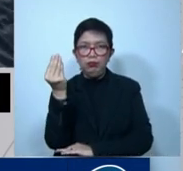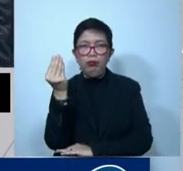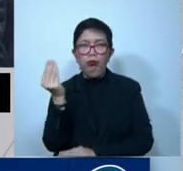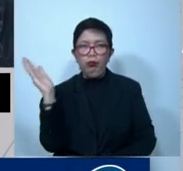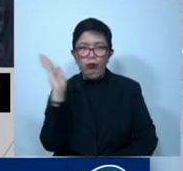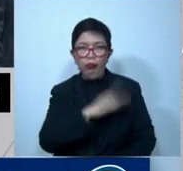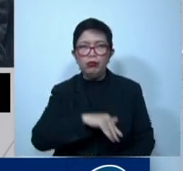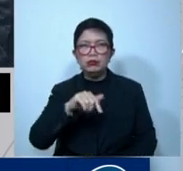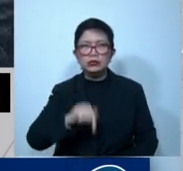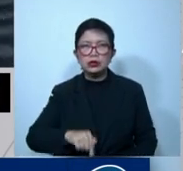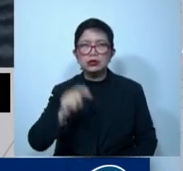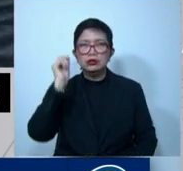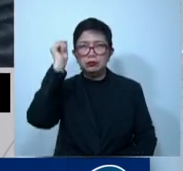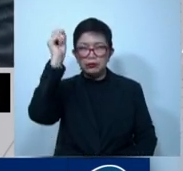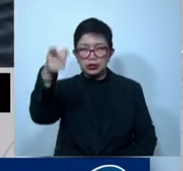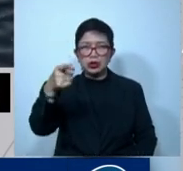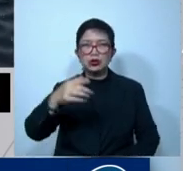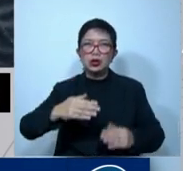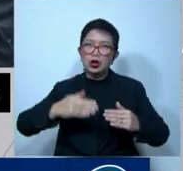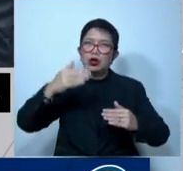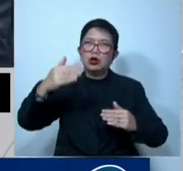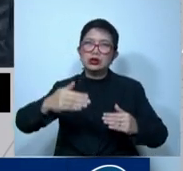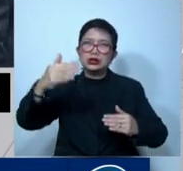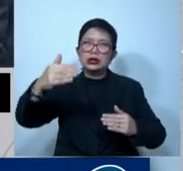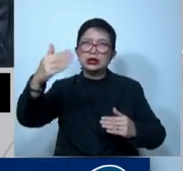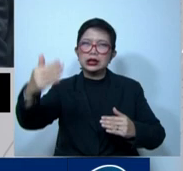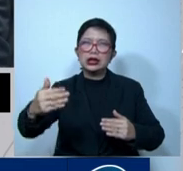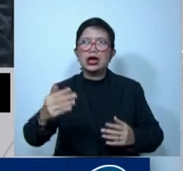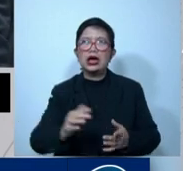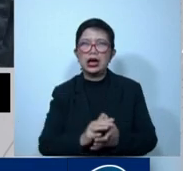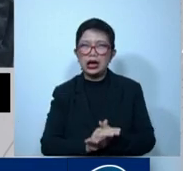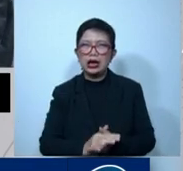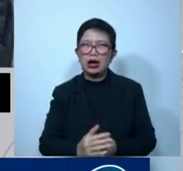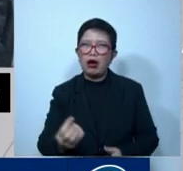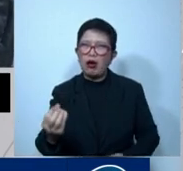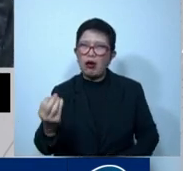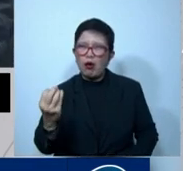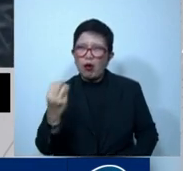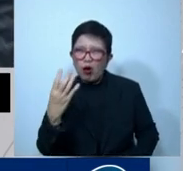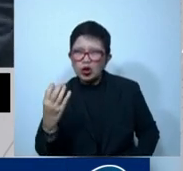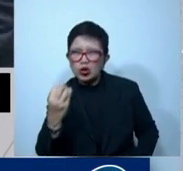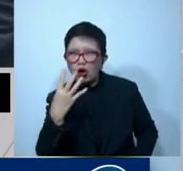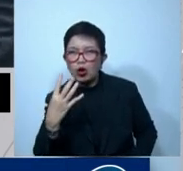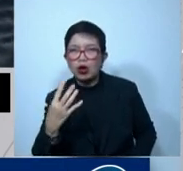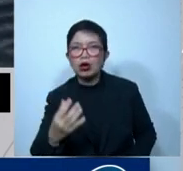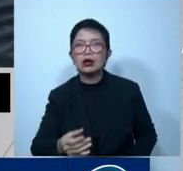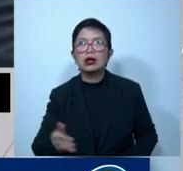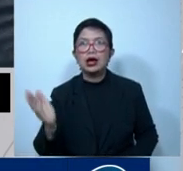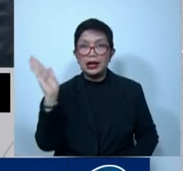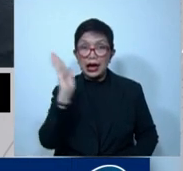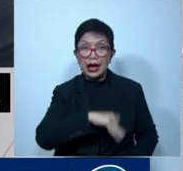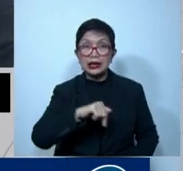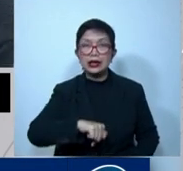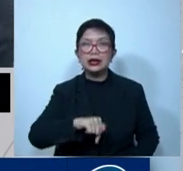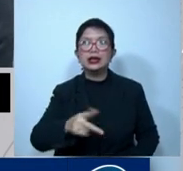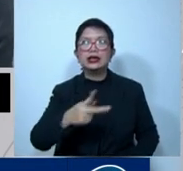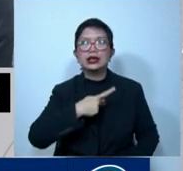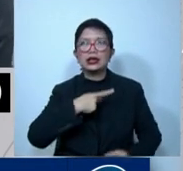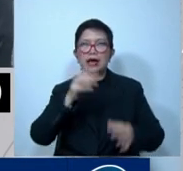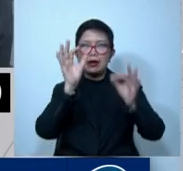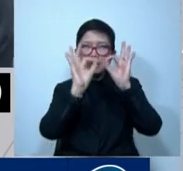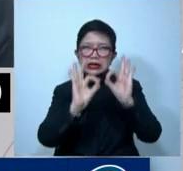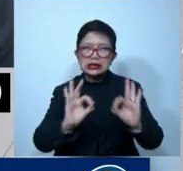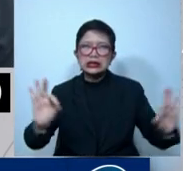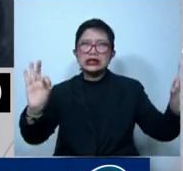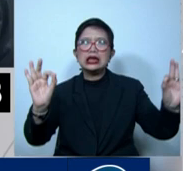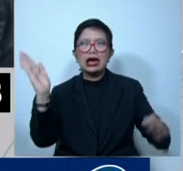ini besok Minggu depan konsisten selalu akan kotor tapi apa yang terjadi ada hari di mana kita bersih ada hari di mana kita